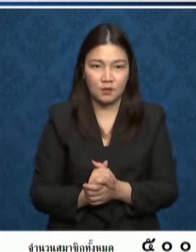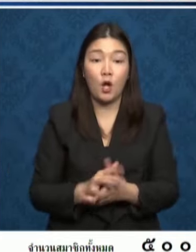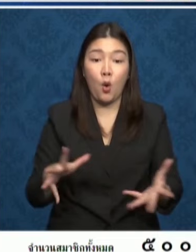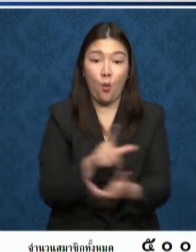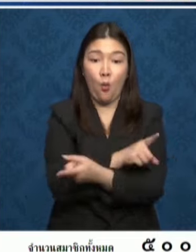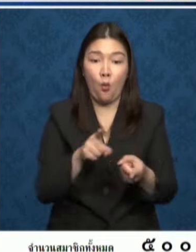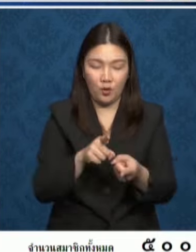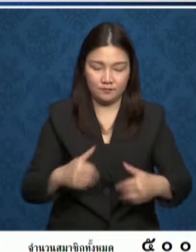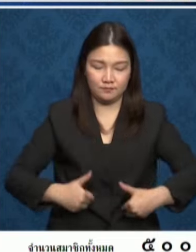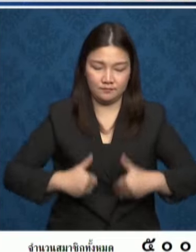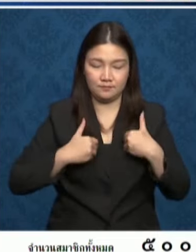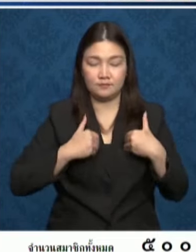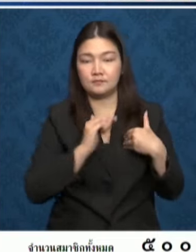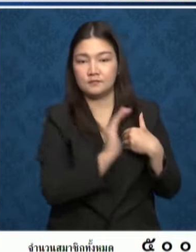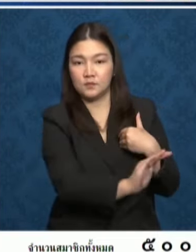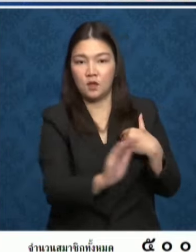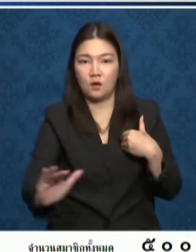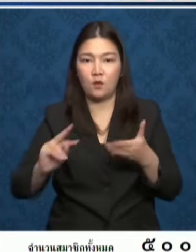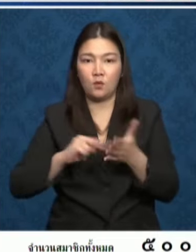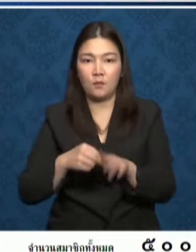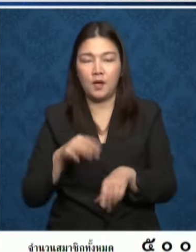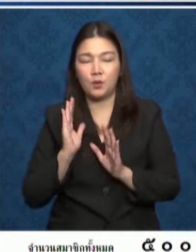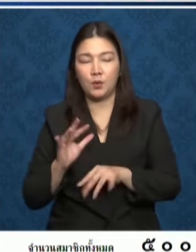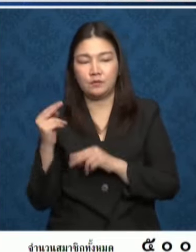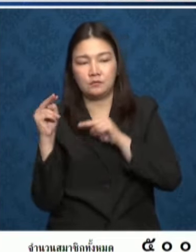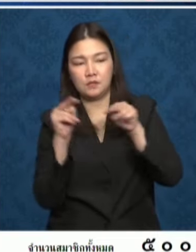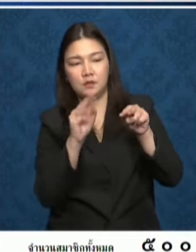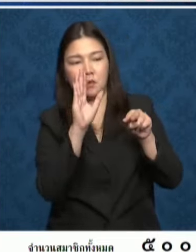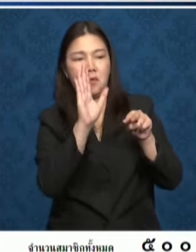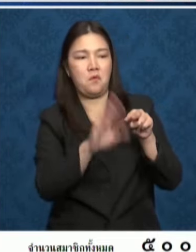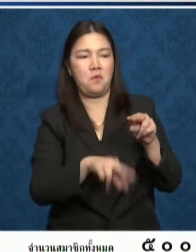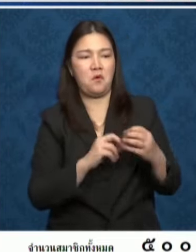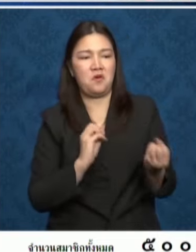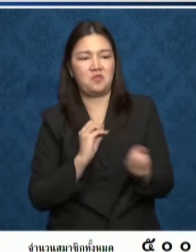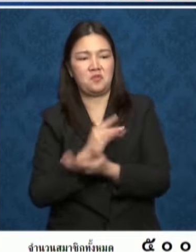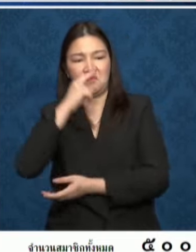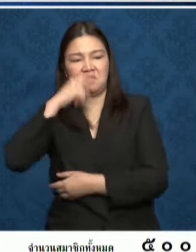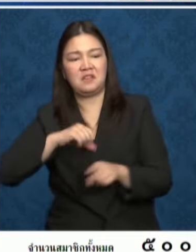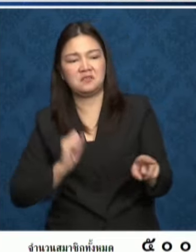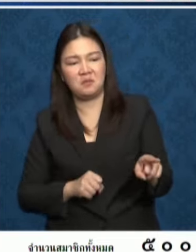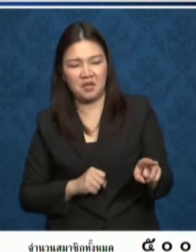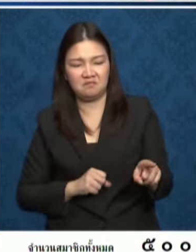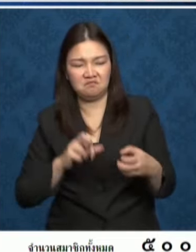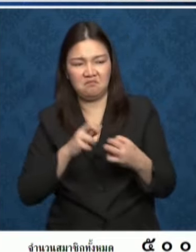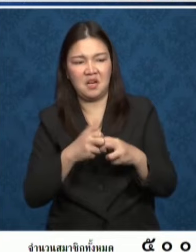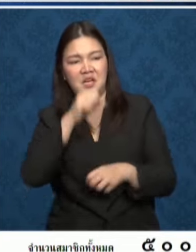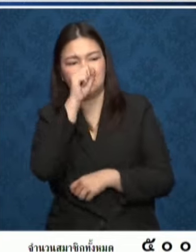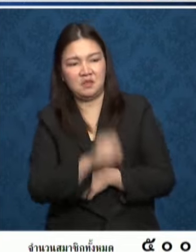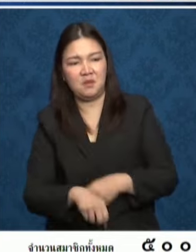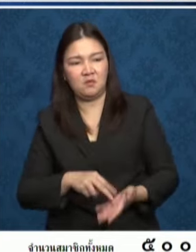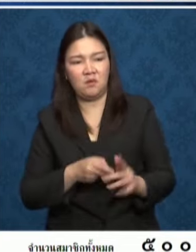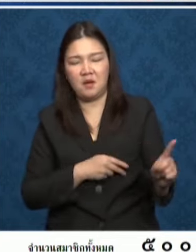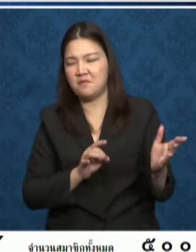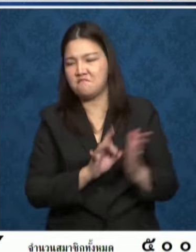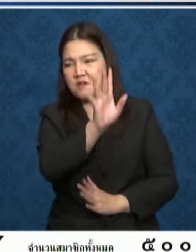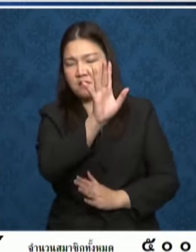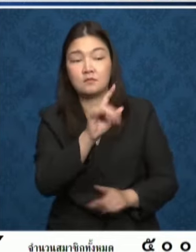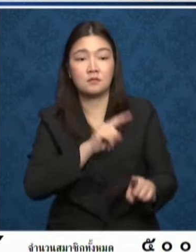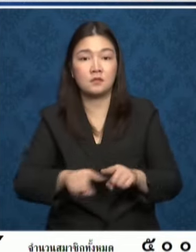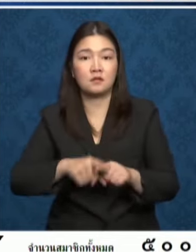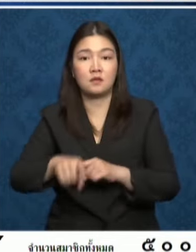ชาวปากยมว่าเป็นภัยต่อสังคมถูกเบียดขับออกจากสิทธิ